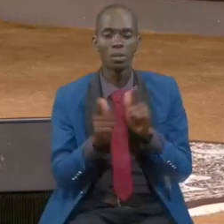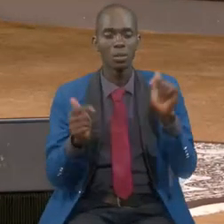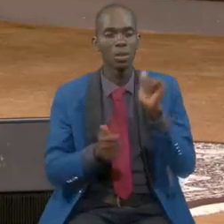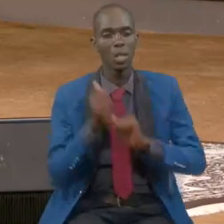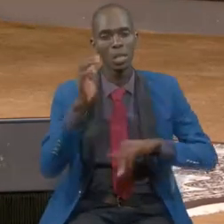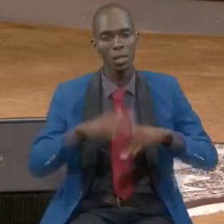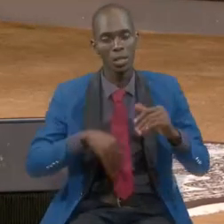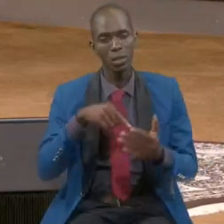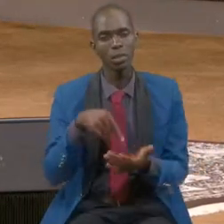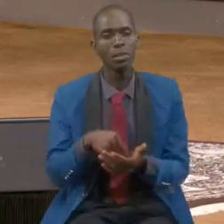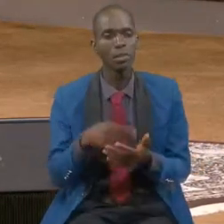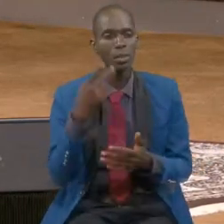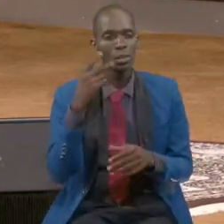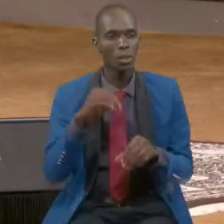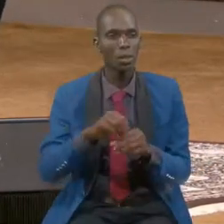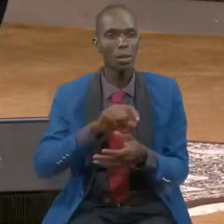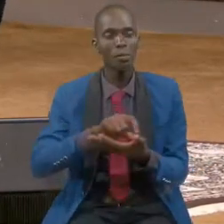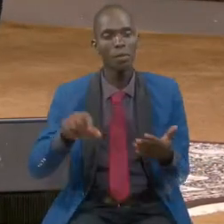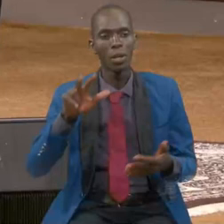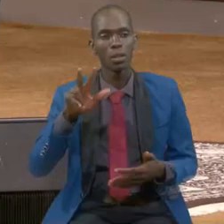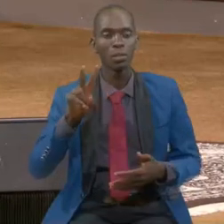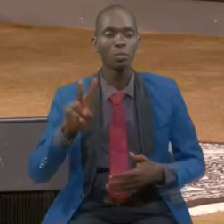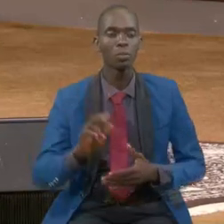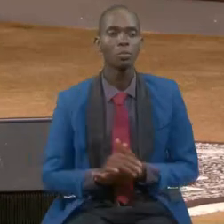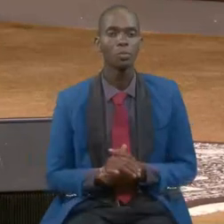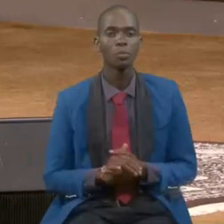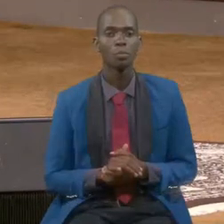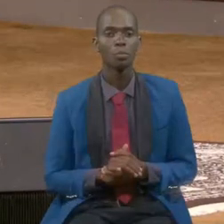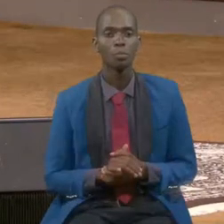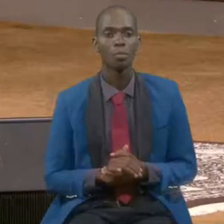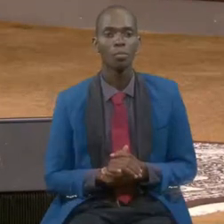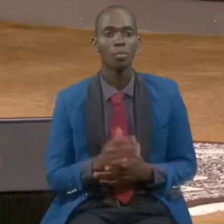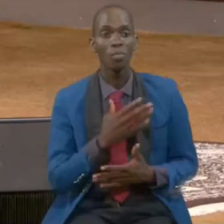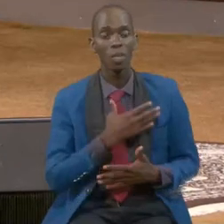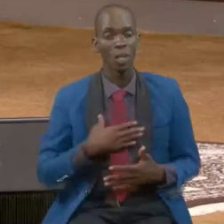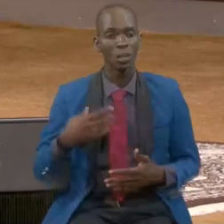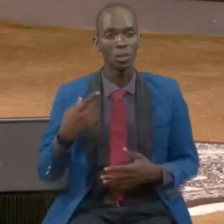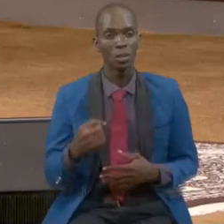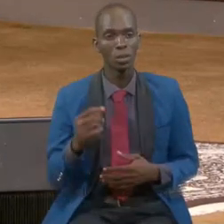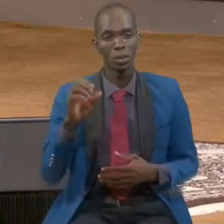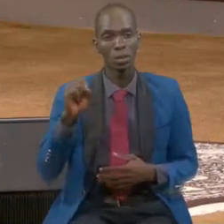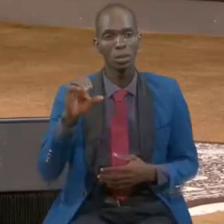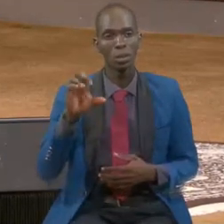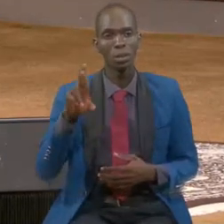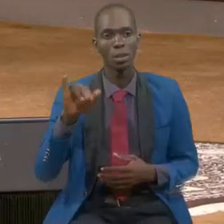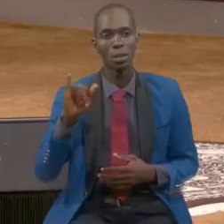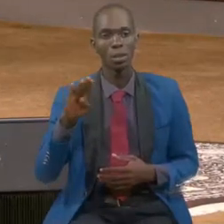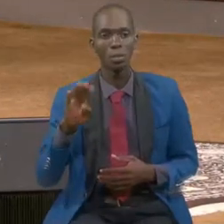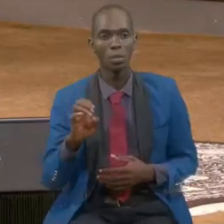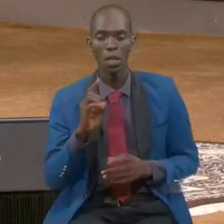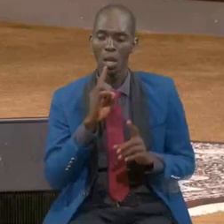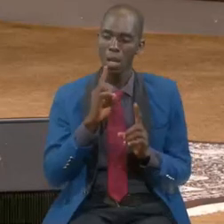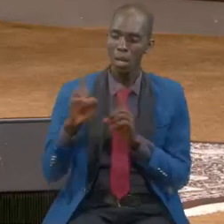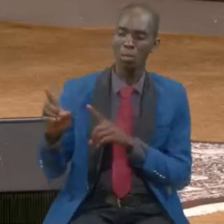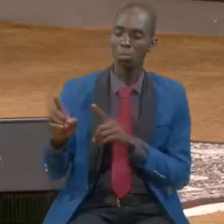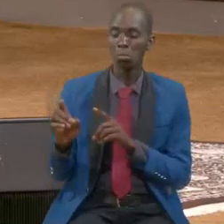Il n'y a pas d'autre commandement plus grand que ceci. Cela, 32. Le scribe lui